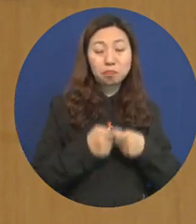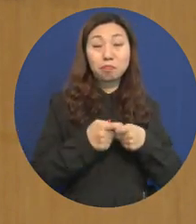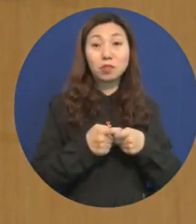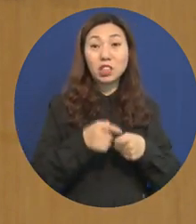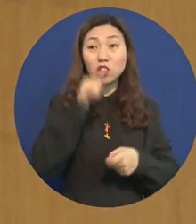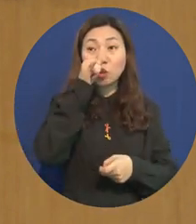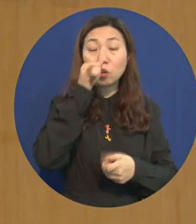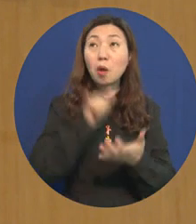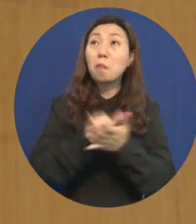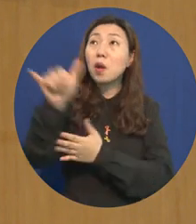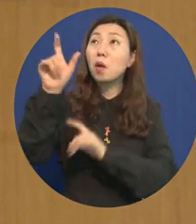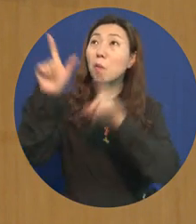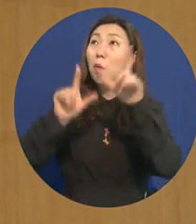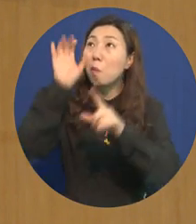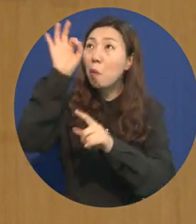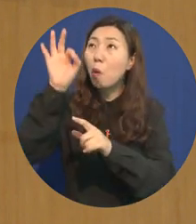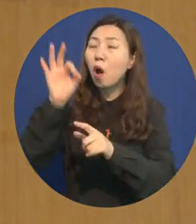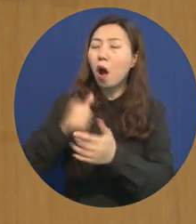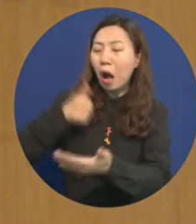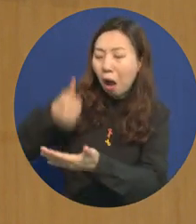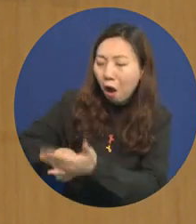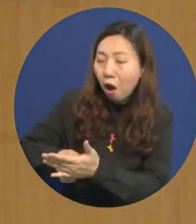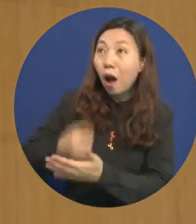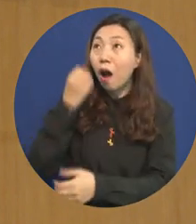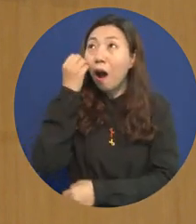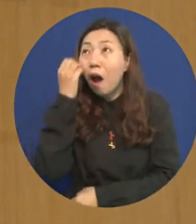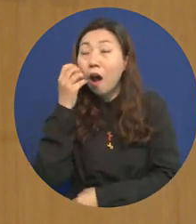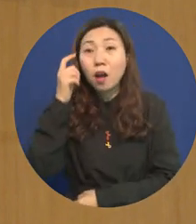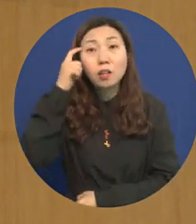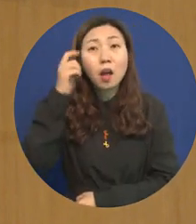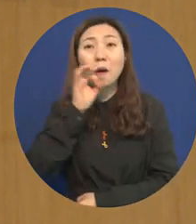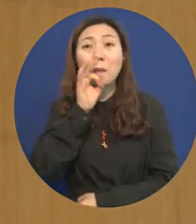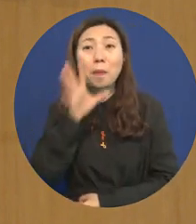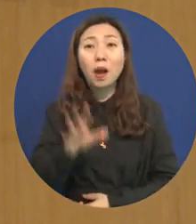없잖아요. 왜 그럴까요?